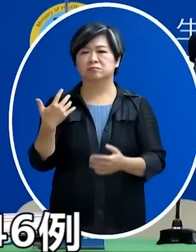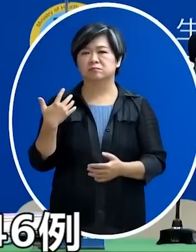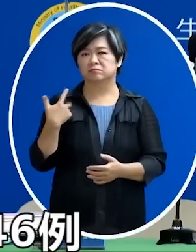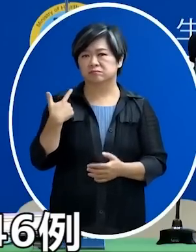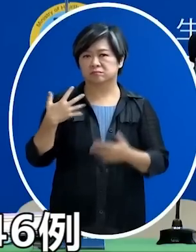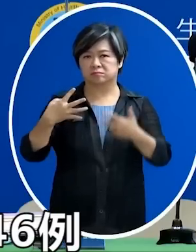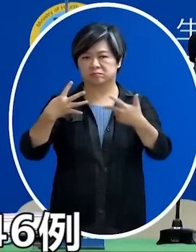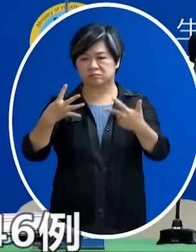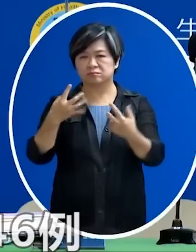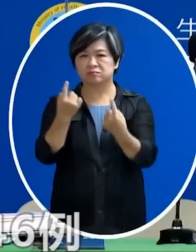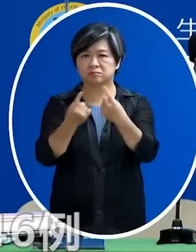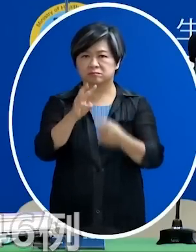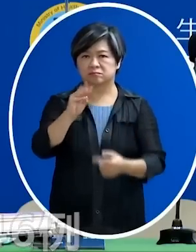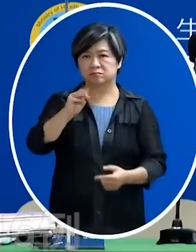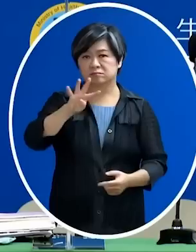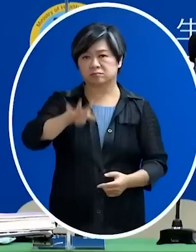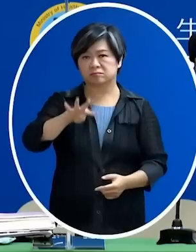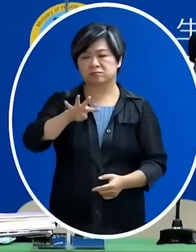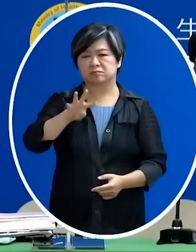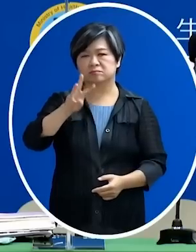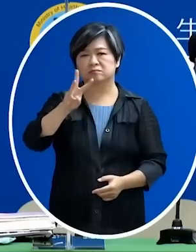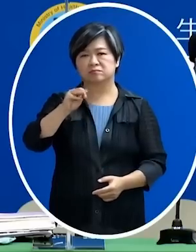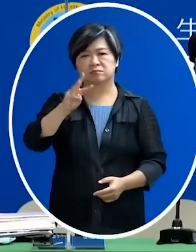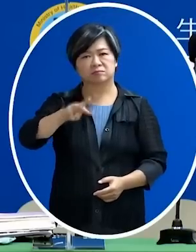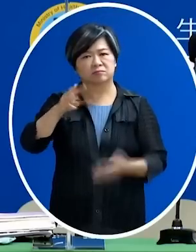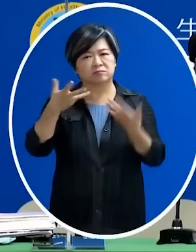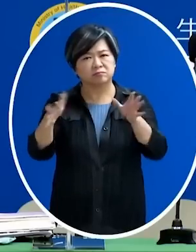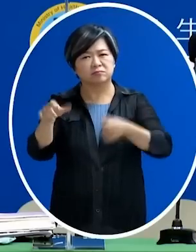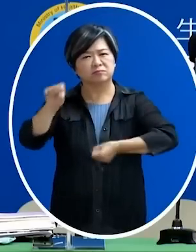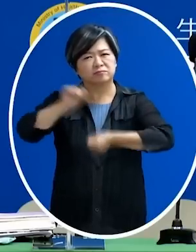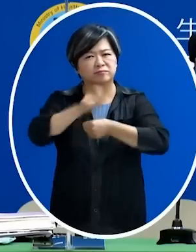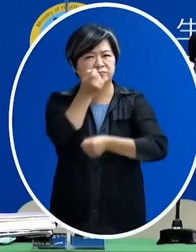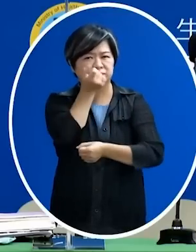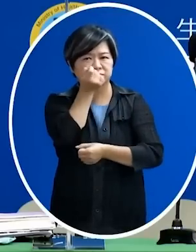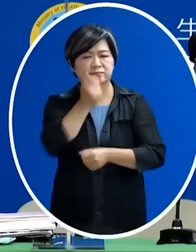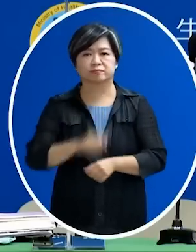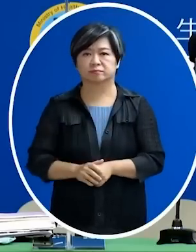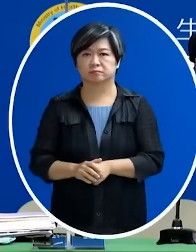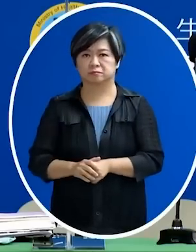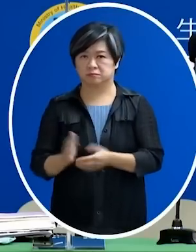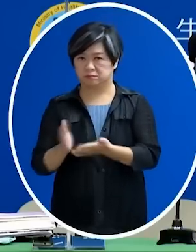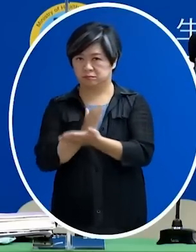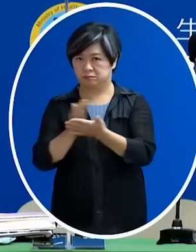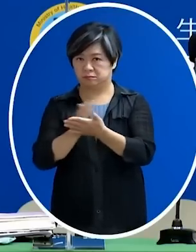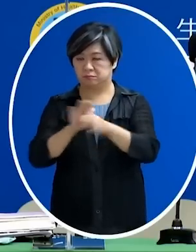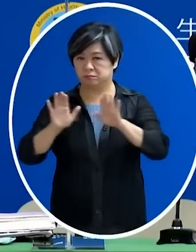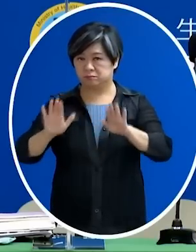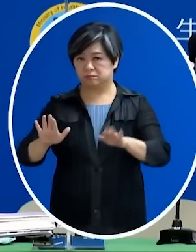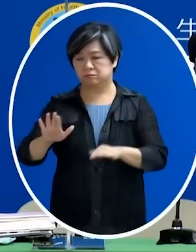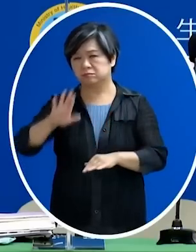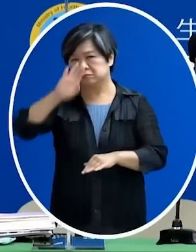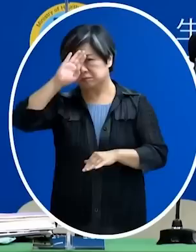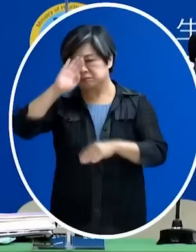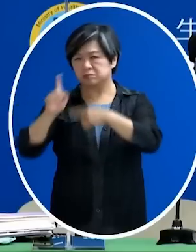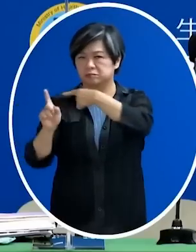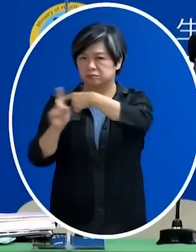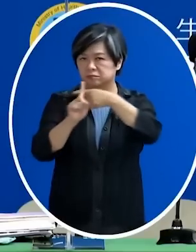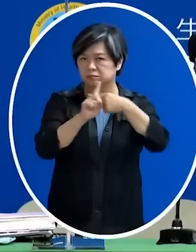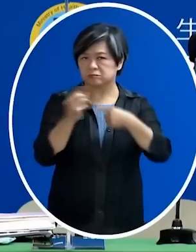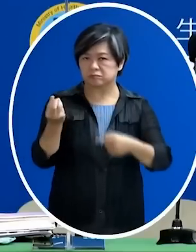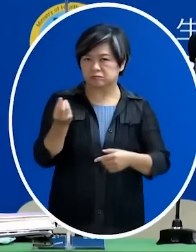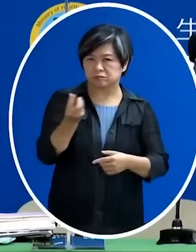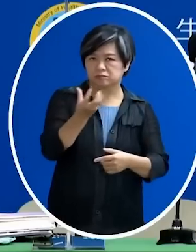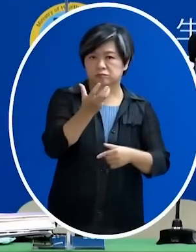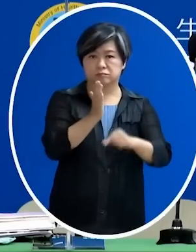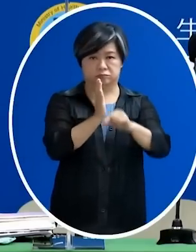的33000多位来多了一点点，那整体还是跟我们预测目前的病例还是呈上升